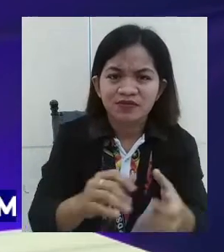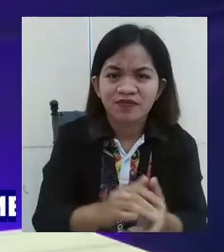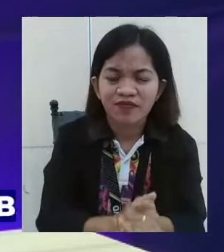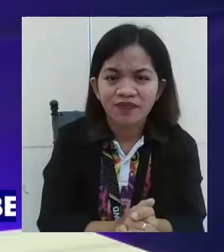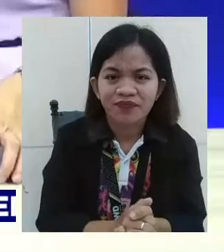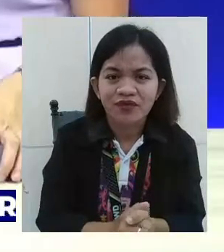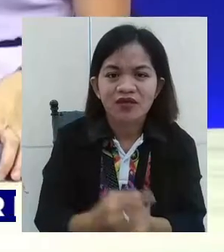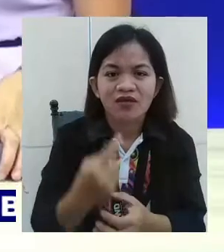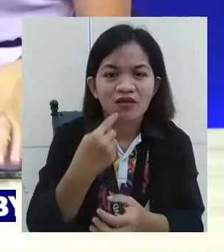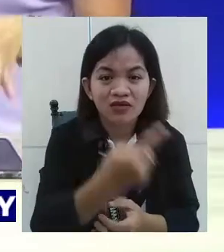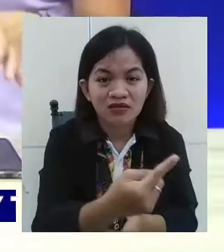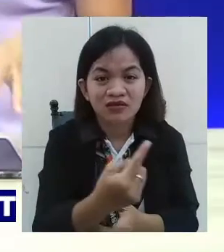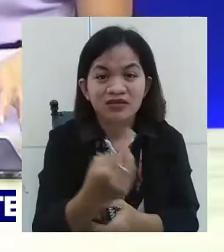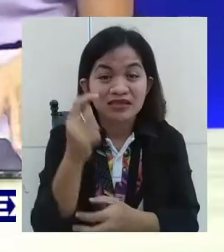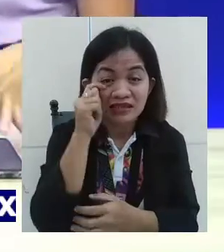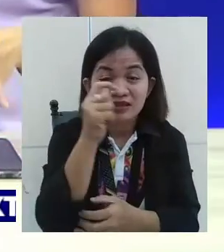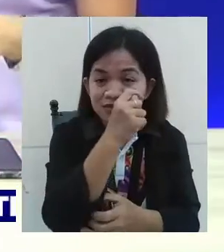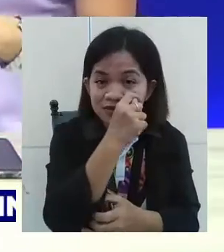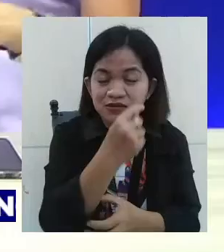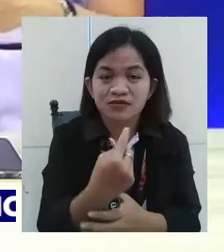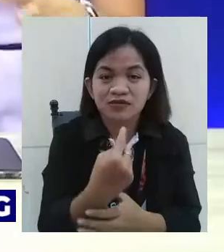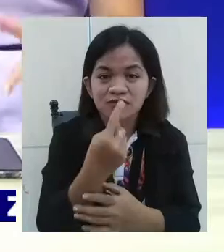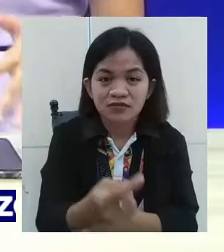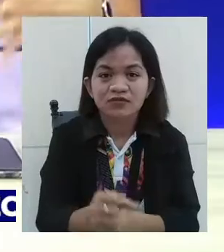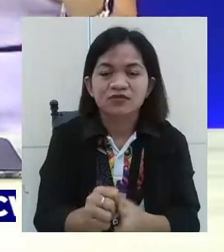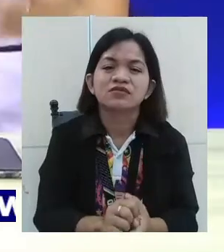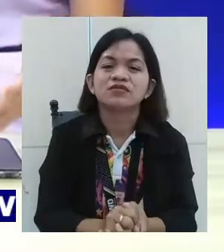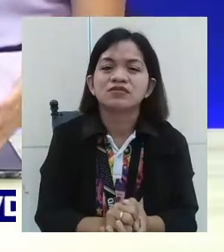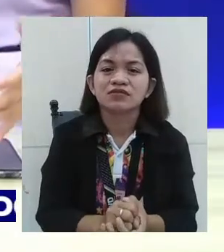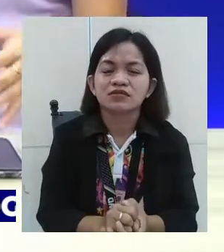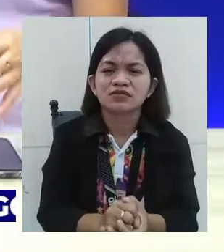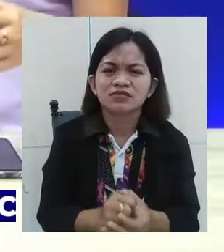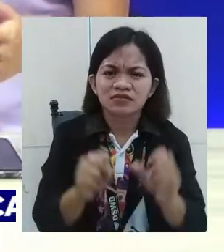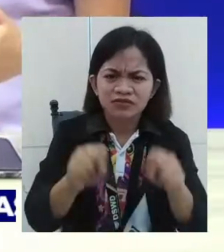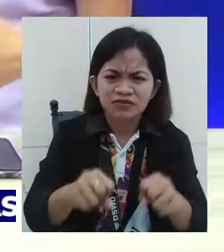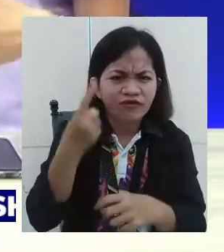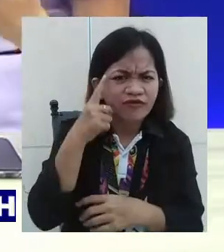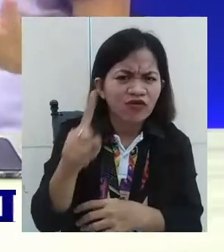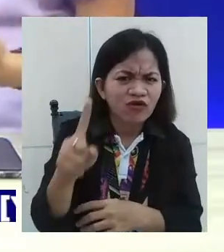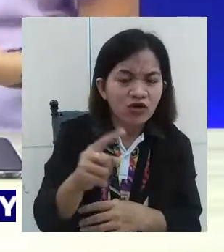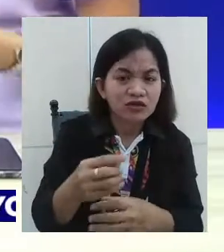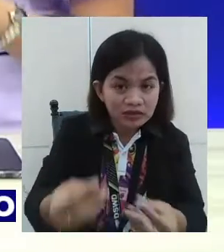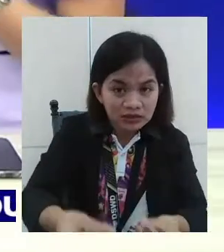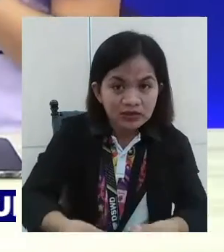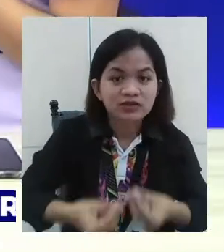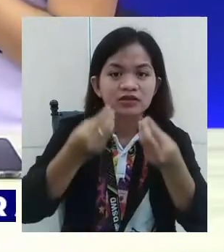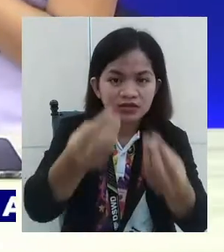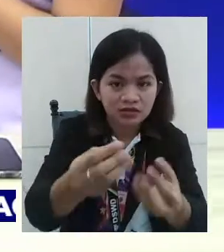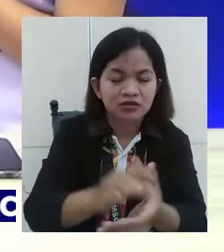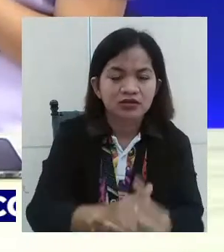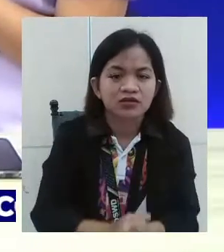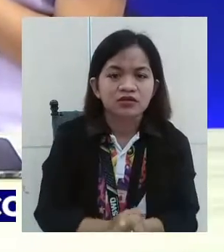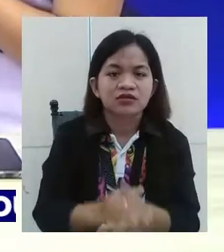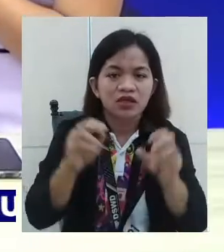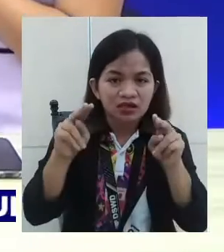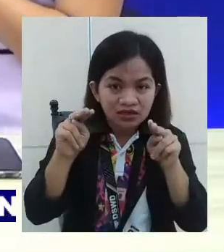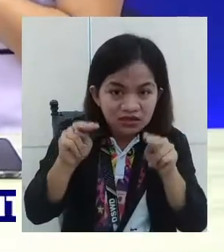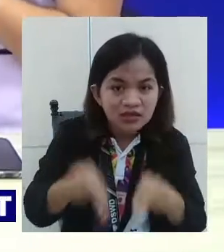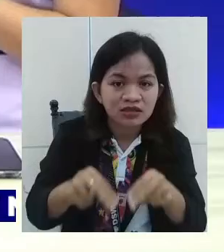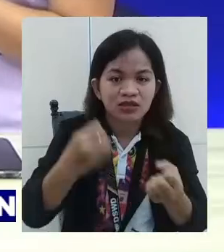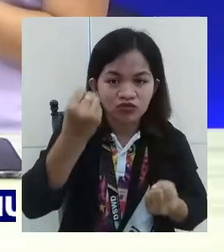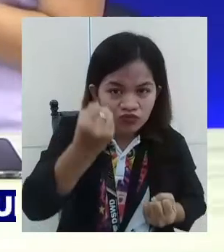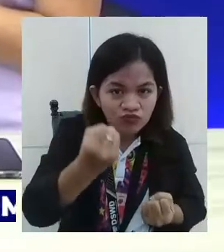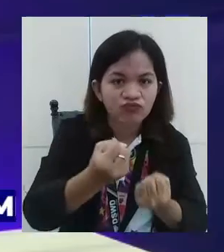Sir Teddy na dapat tutukan din to, or para mas mabigyan ng karapat-dapat na suporta